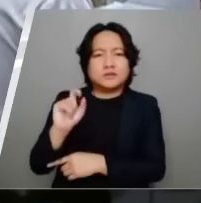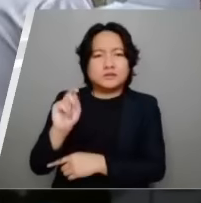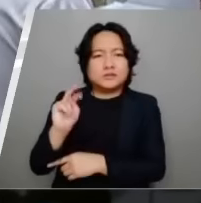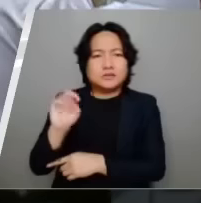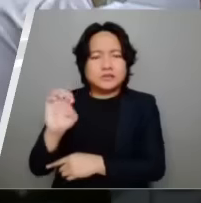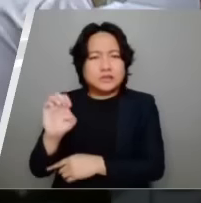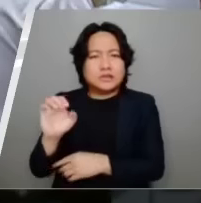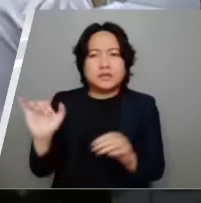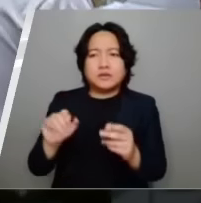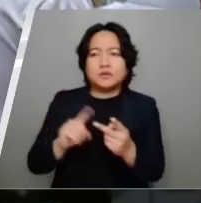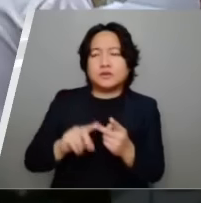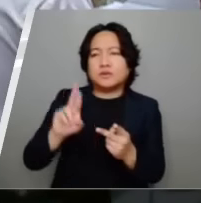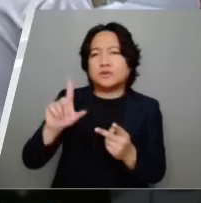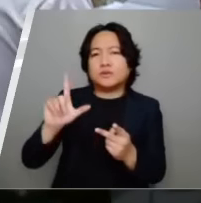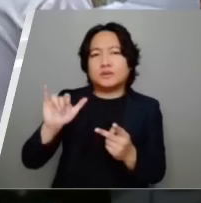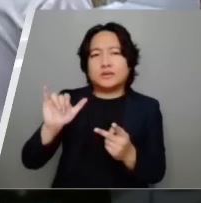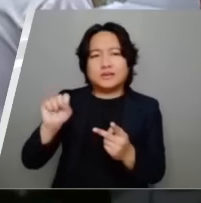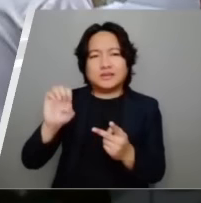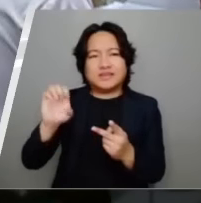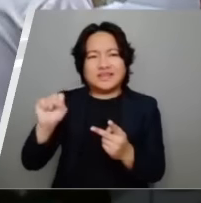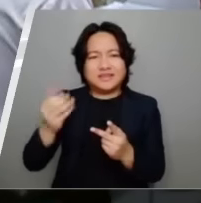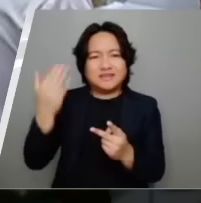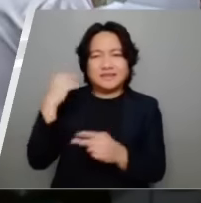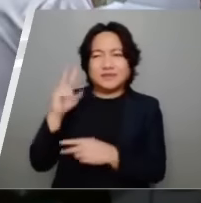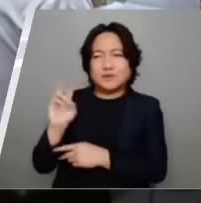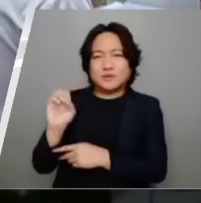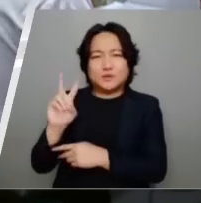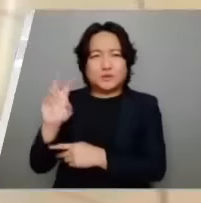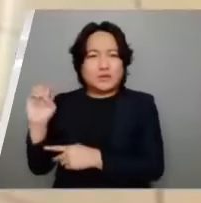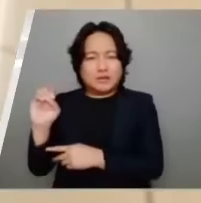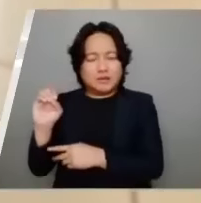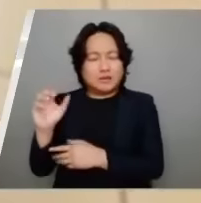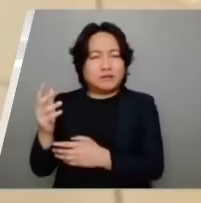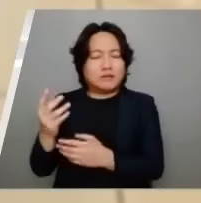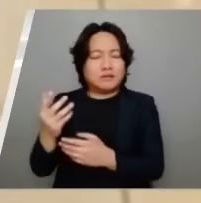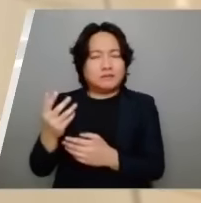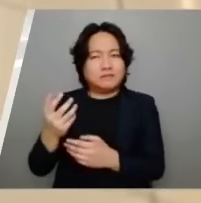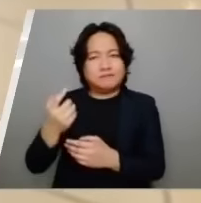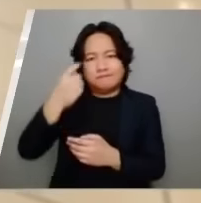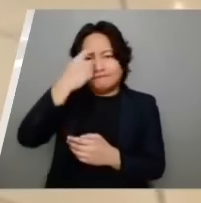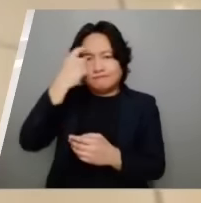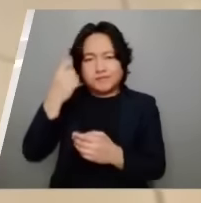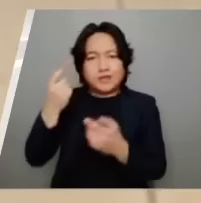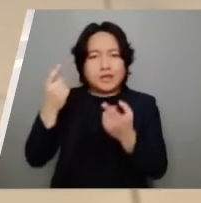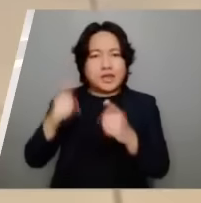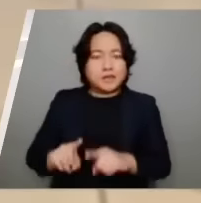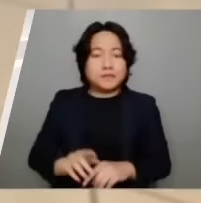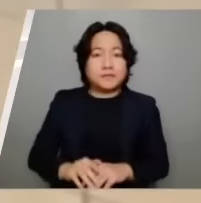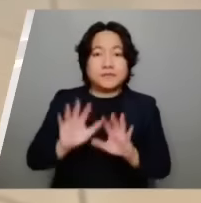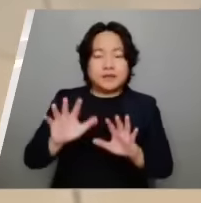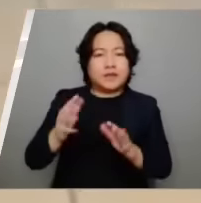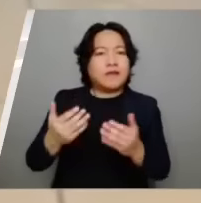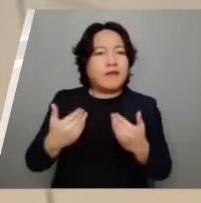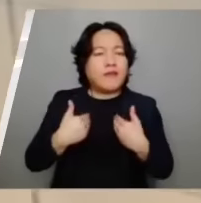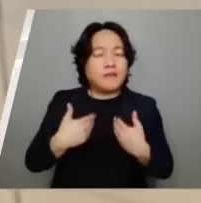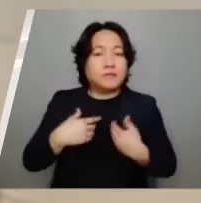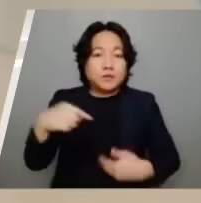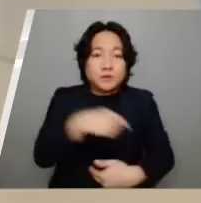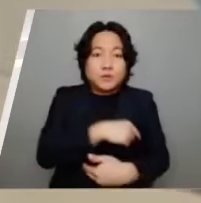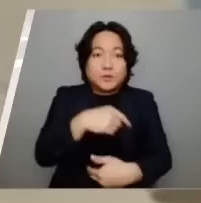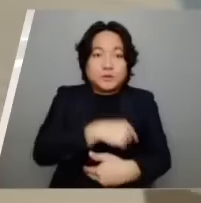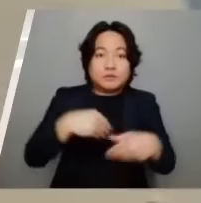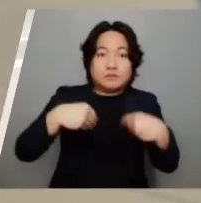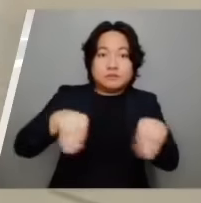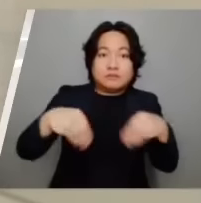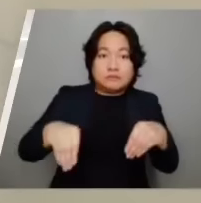po, may mga kababayan tayo dito na talaga naghanda. No? Meron isang malaking grocery store dito kanina na nakita ko halos wala ng